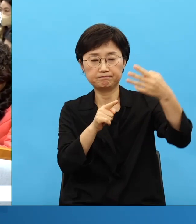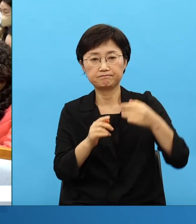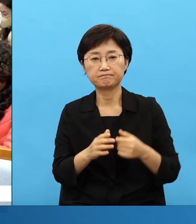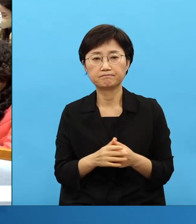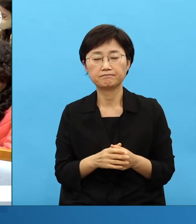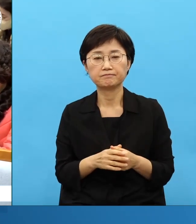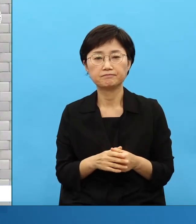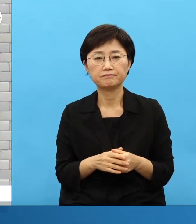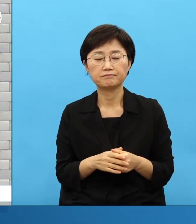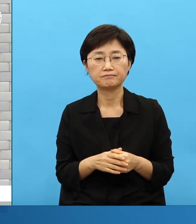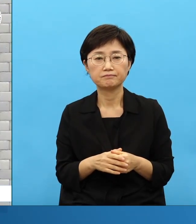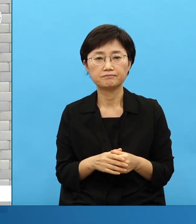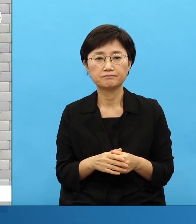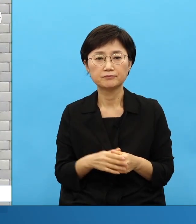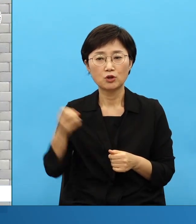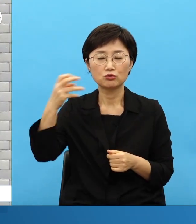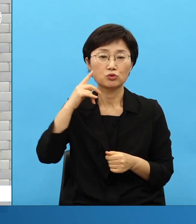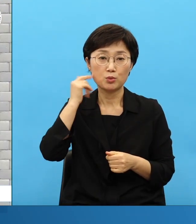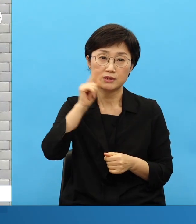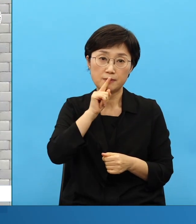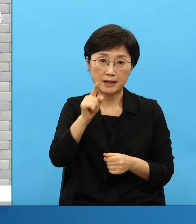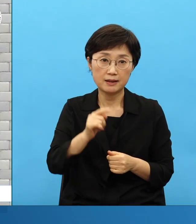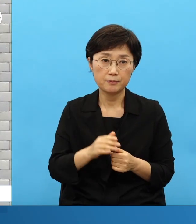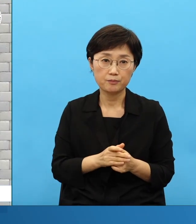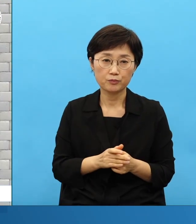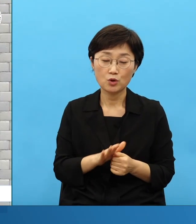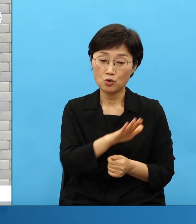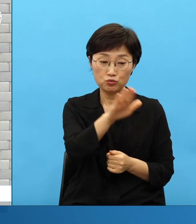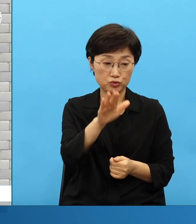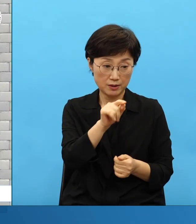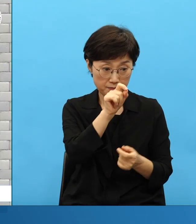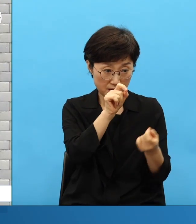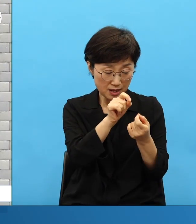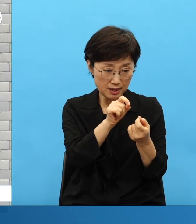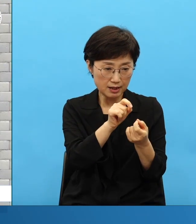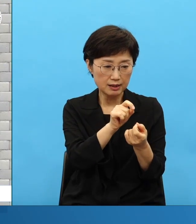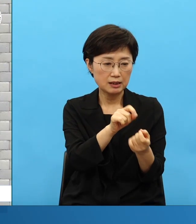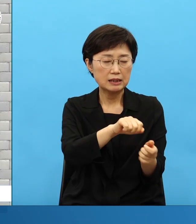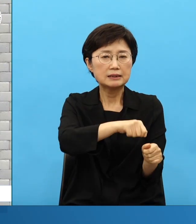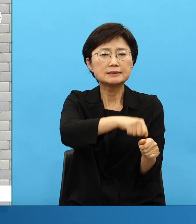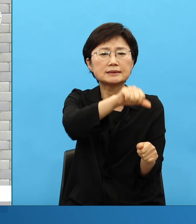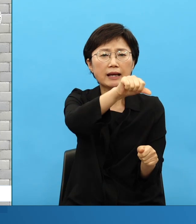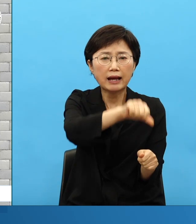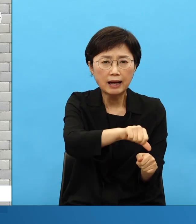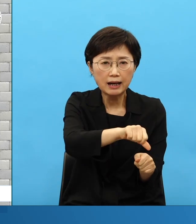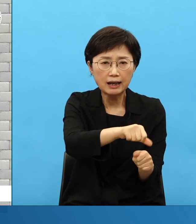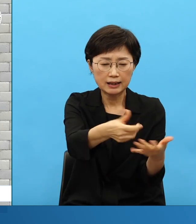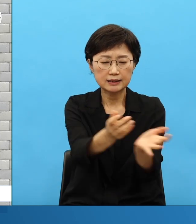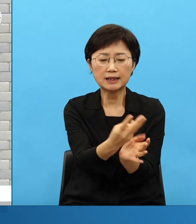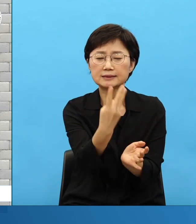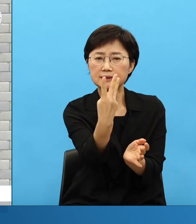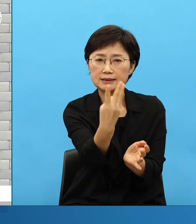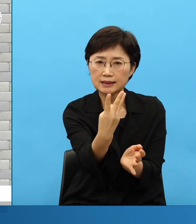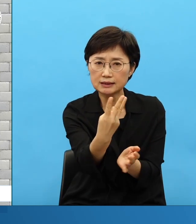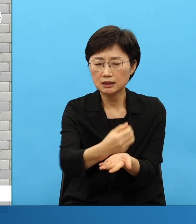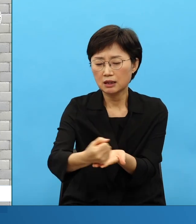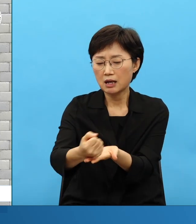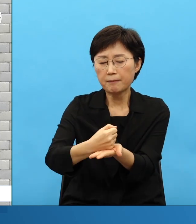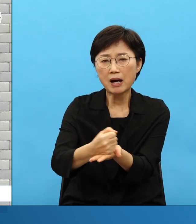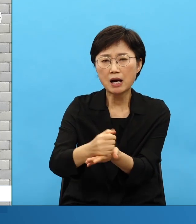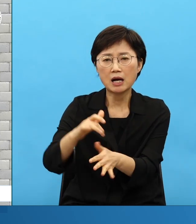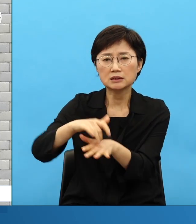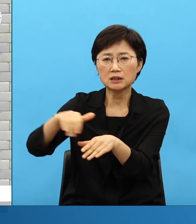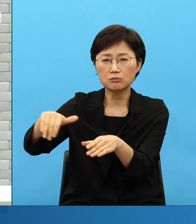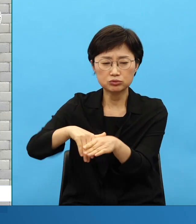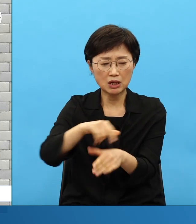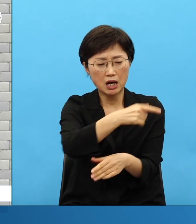선포됐습니다. 류광수 목사는 우리 앞에 재앙, 3단체 능력, 접신, 점술, 흑암문화 등 장벽이